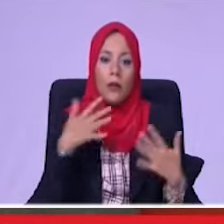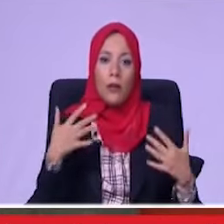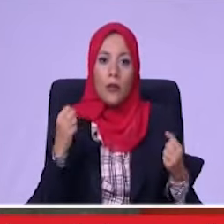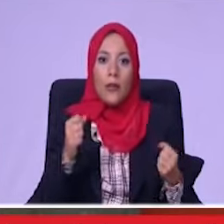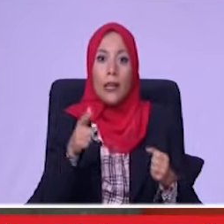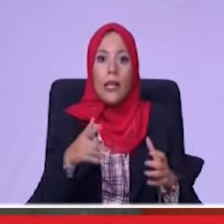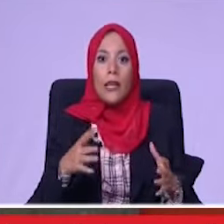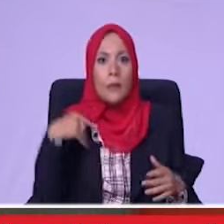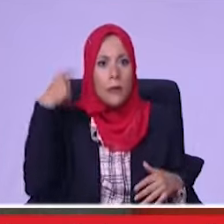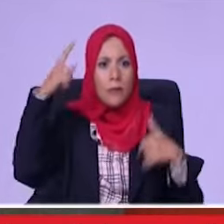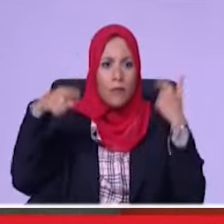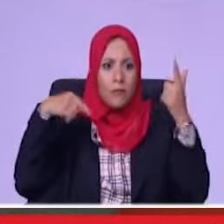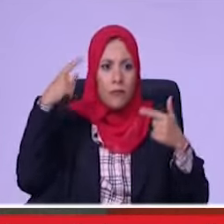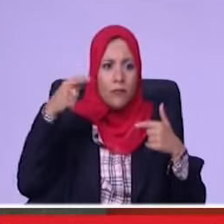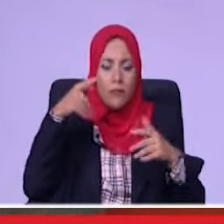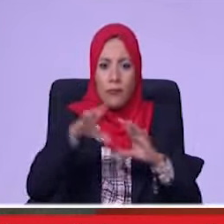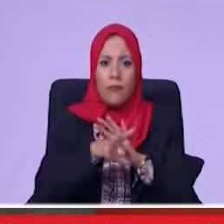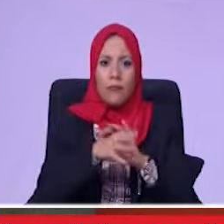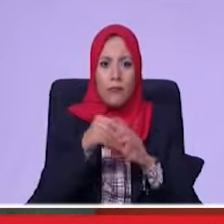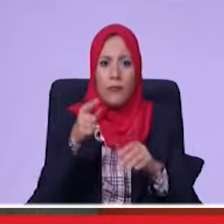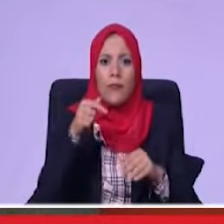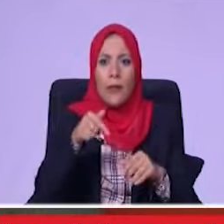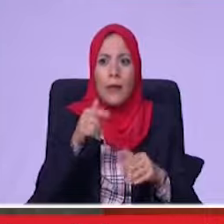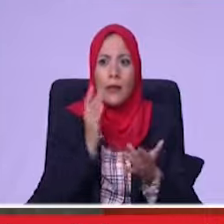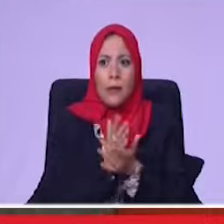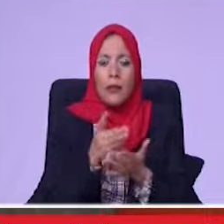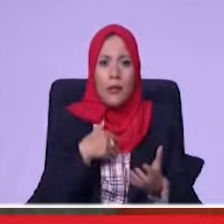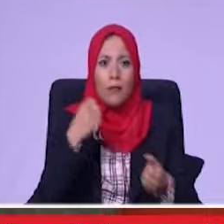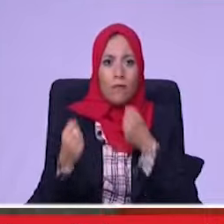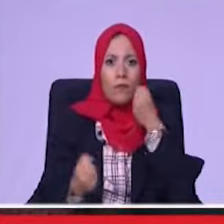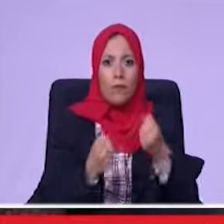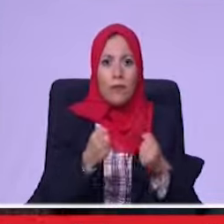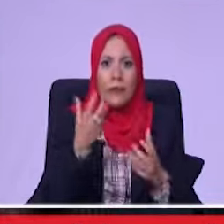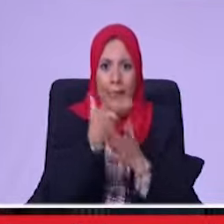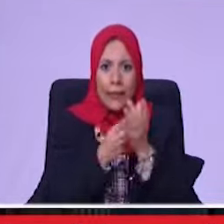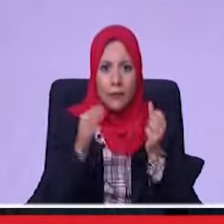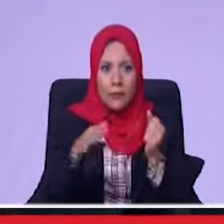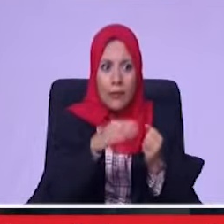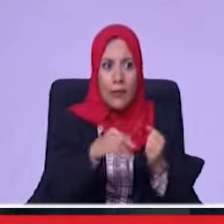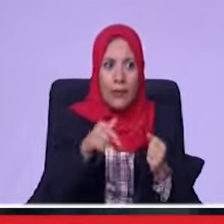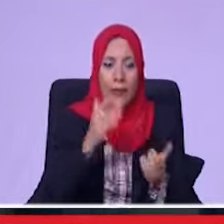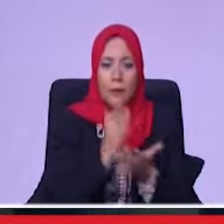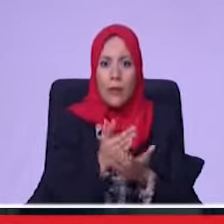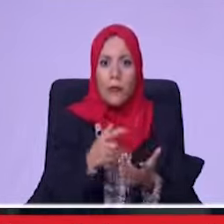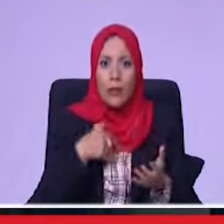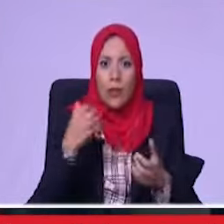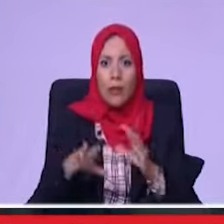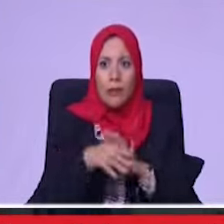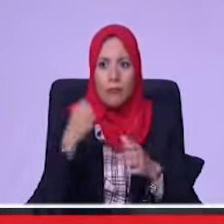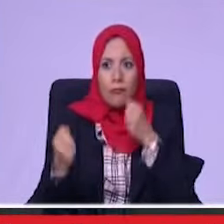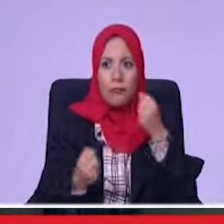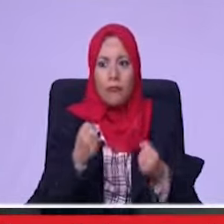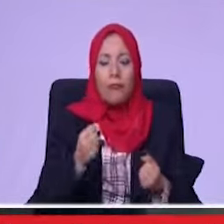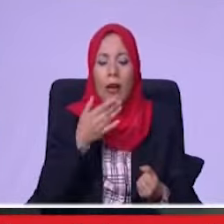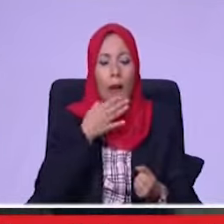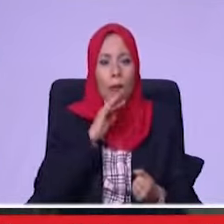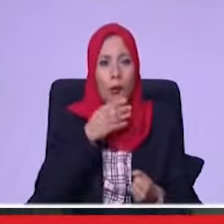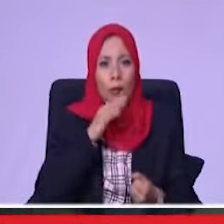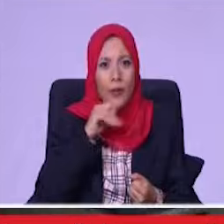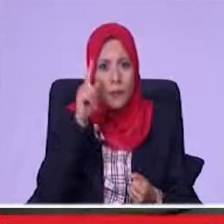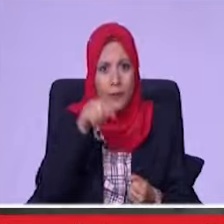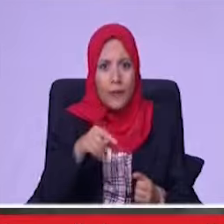لها حلمها اللي كانت بتحلم بيه، إنها تقدر تتحرك وتخدم ولادها، خصوصا هي العائل ليهم تقدر تخدمهم. والحمد لله رب العالمين تم